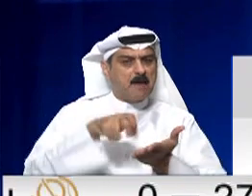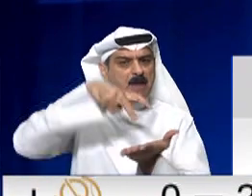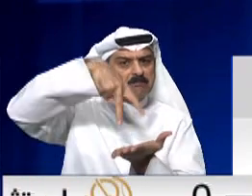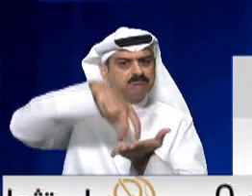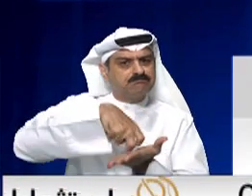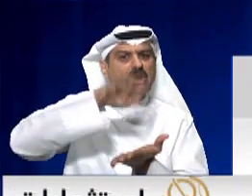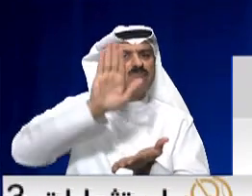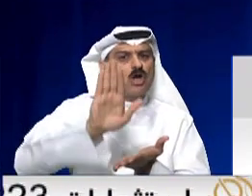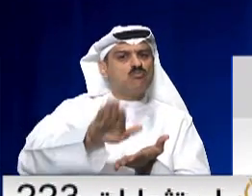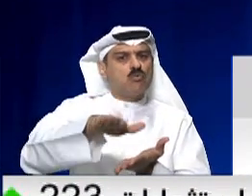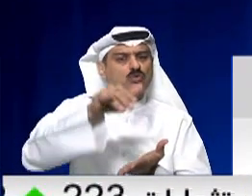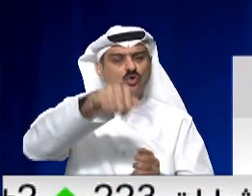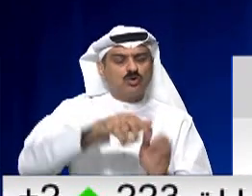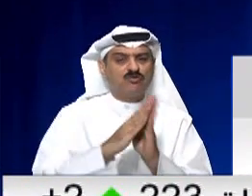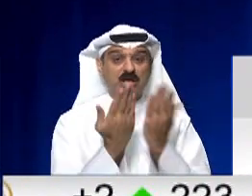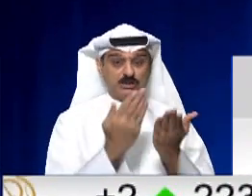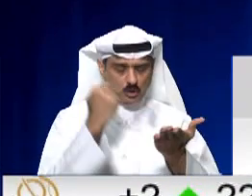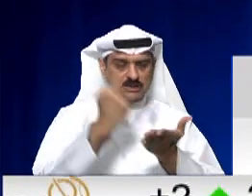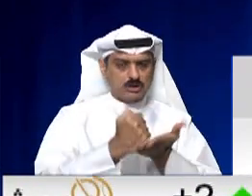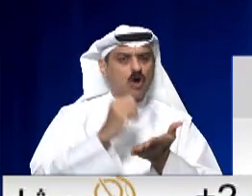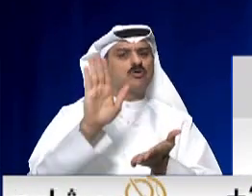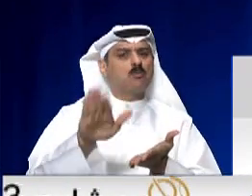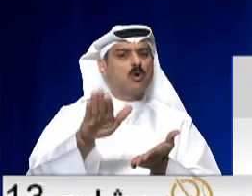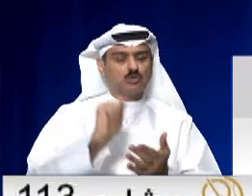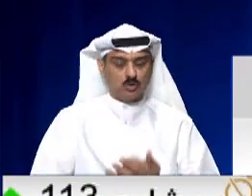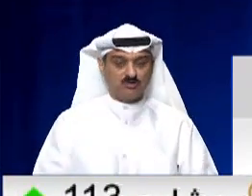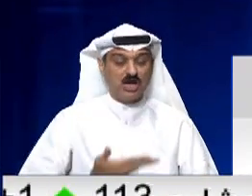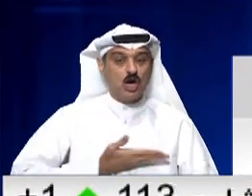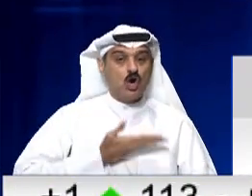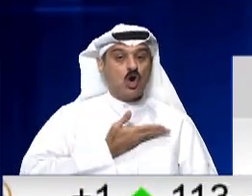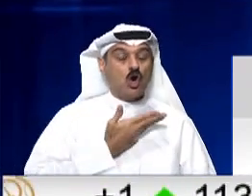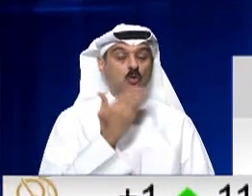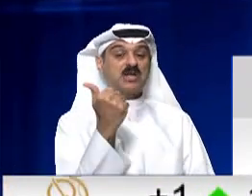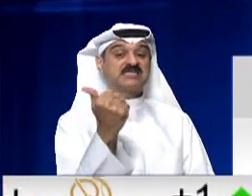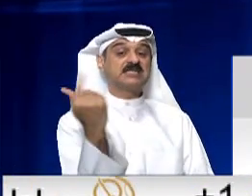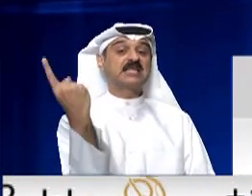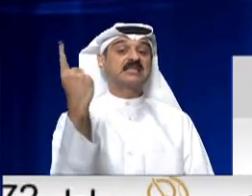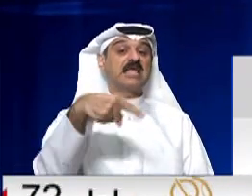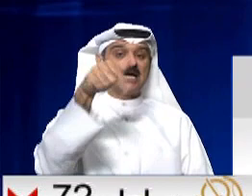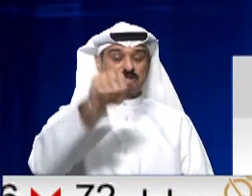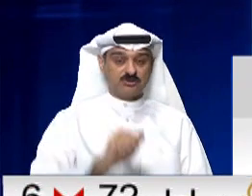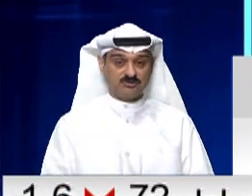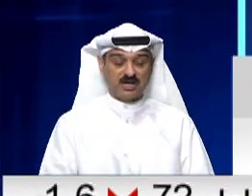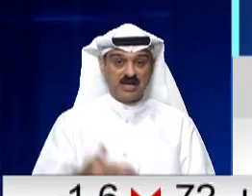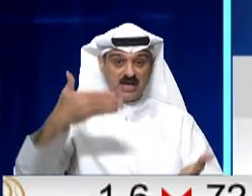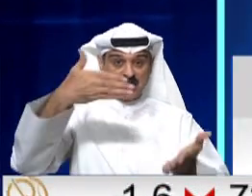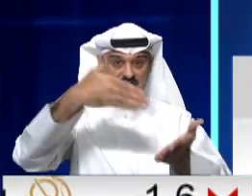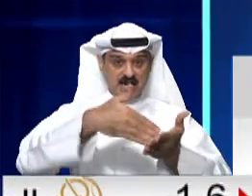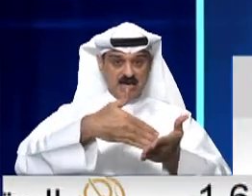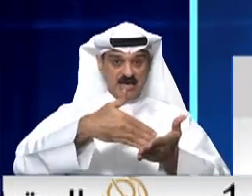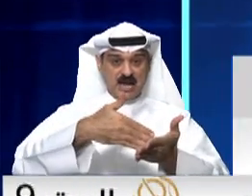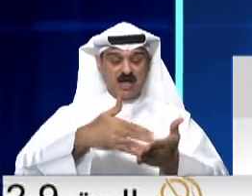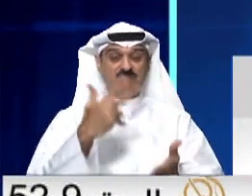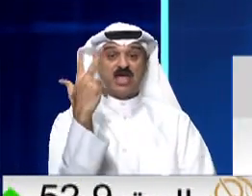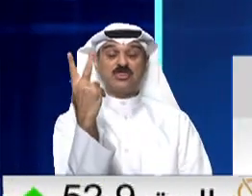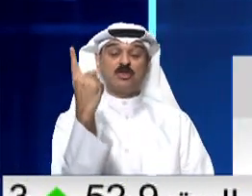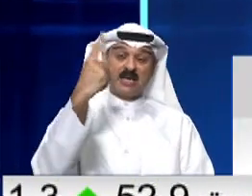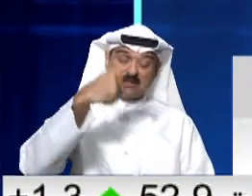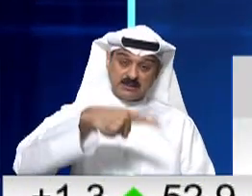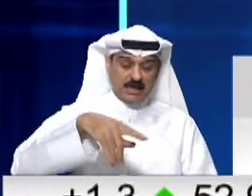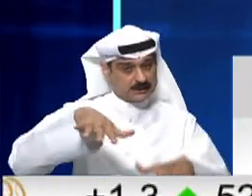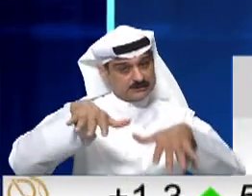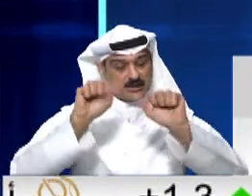يزيد عمر الطفل في تشخيصه الاولي عن 16 سنه ويستمر الاعفاء الى حين بلوغه عمر 18